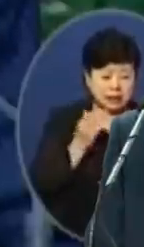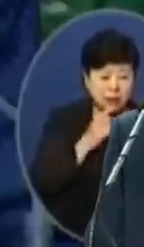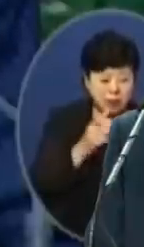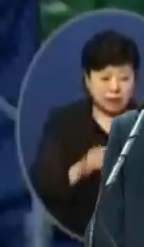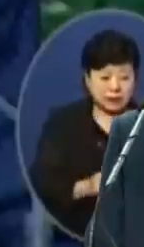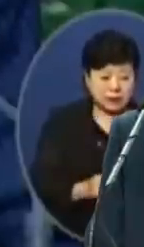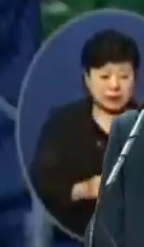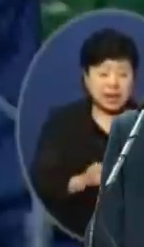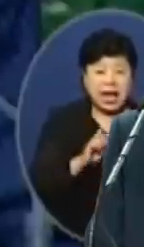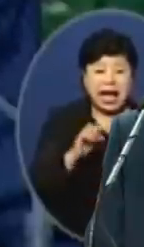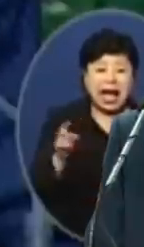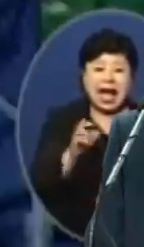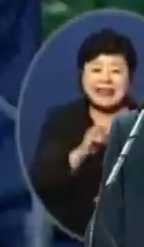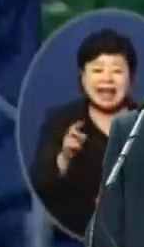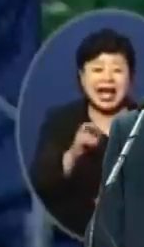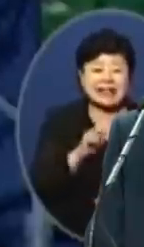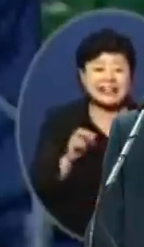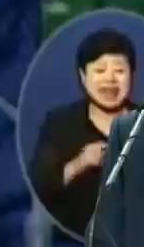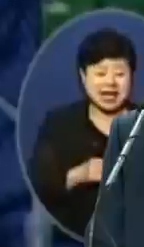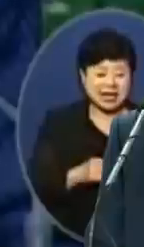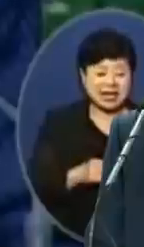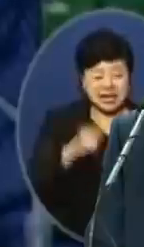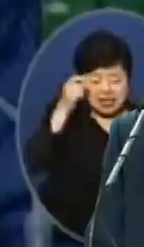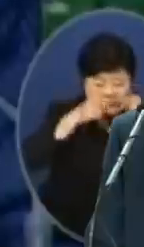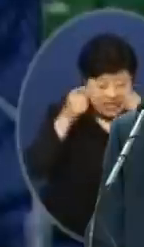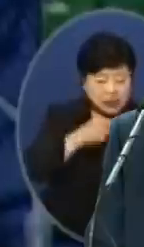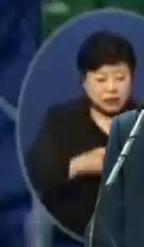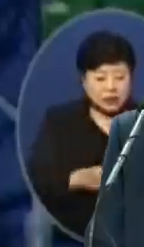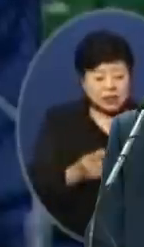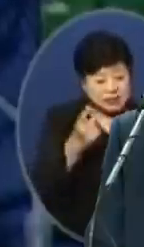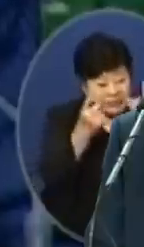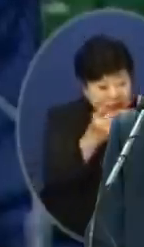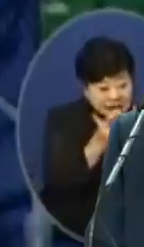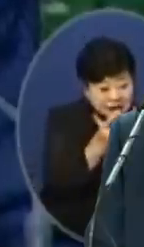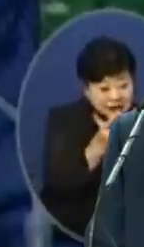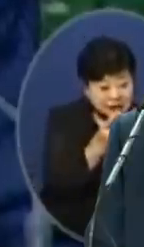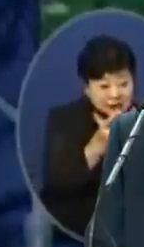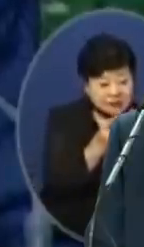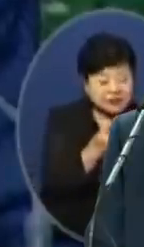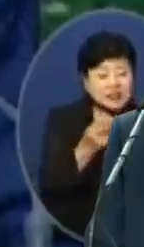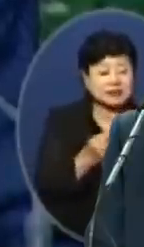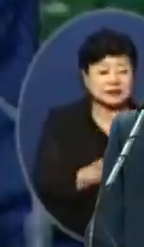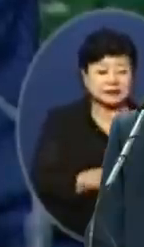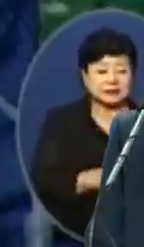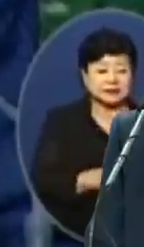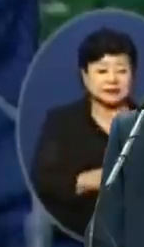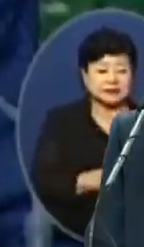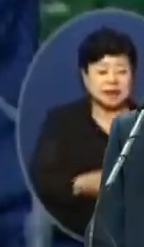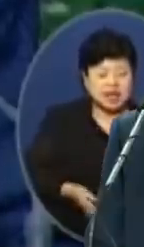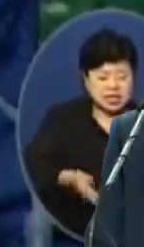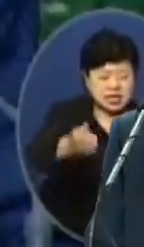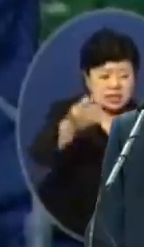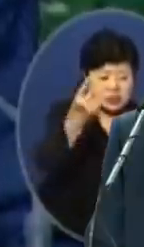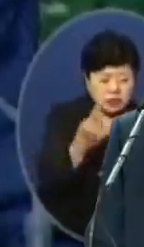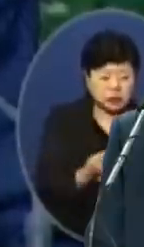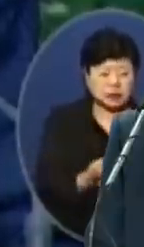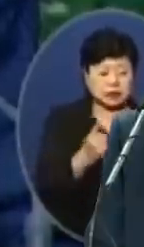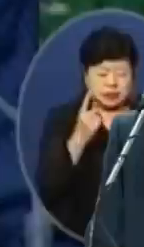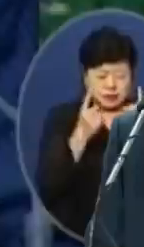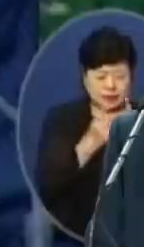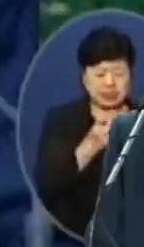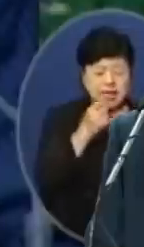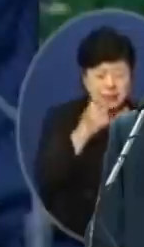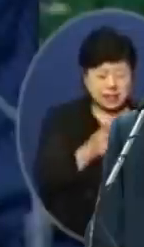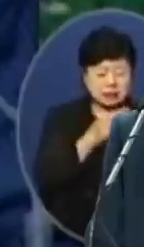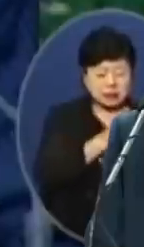그래서 아나니아가 사울을 찾아가서, 형제 사울아, 내가 길에서 올 때 만난